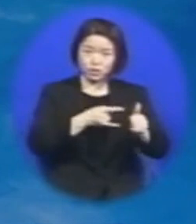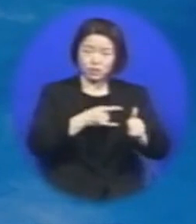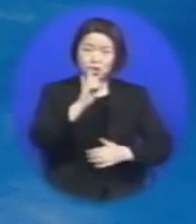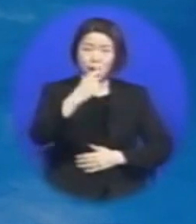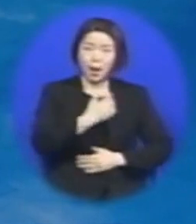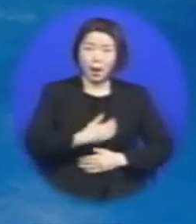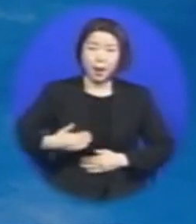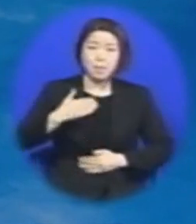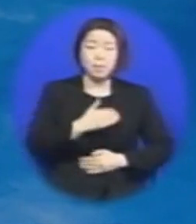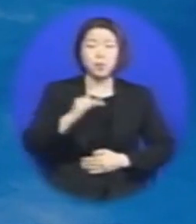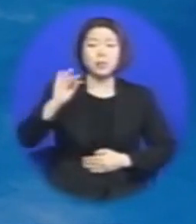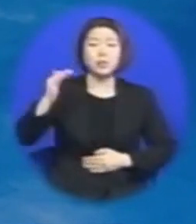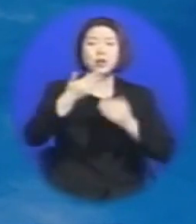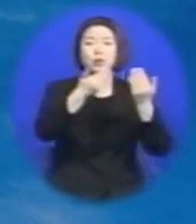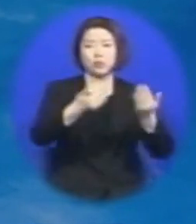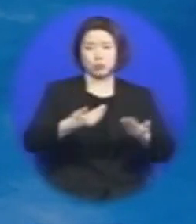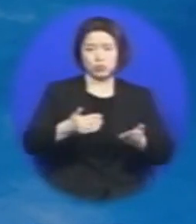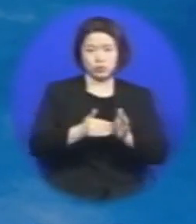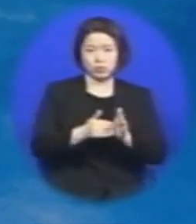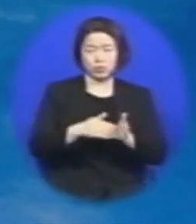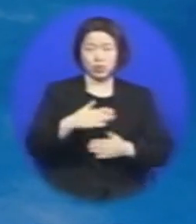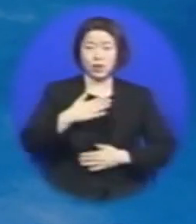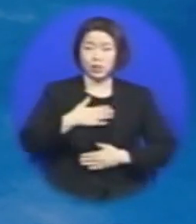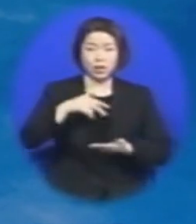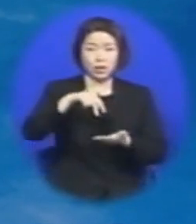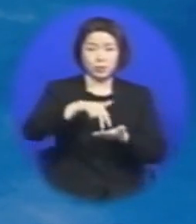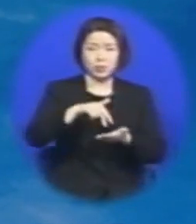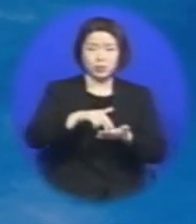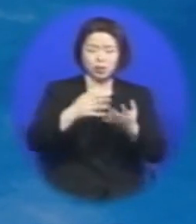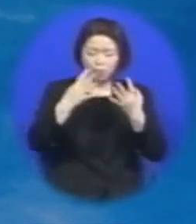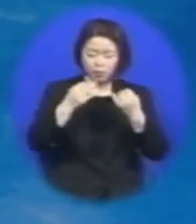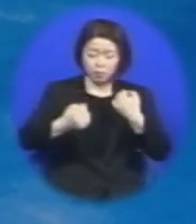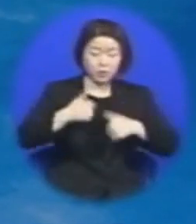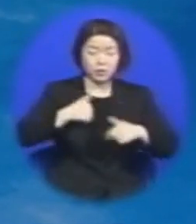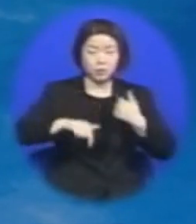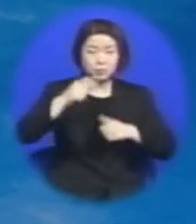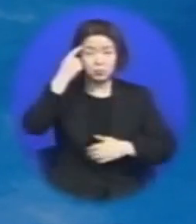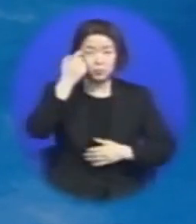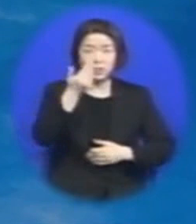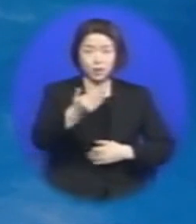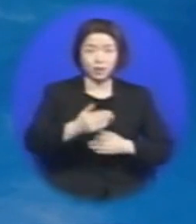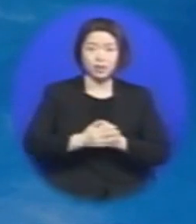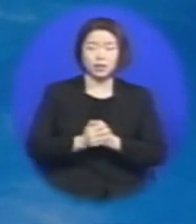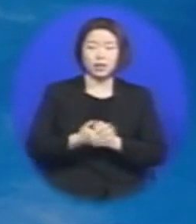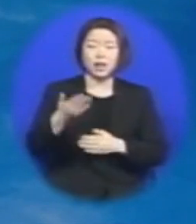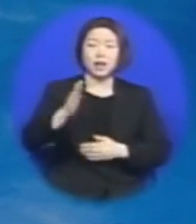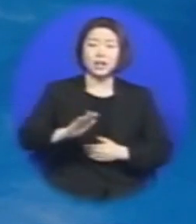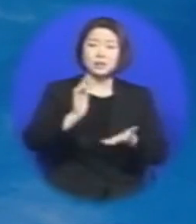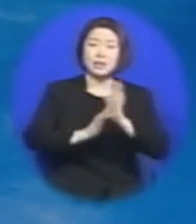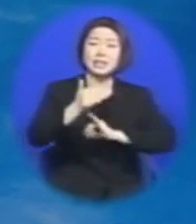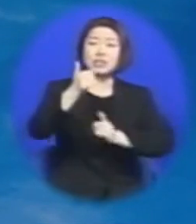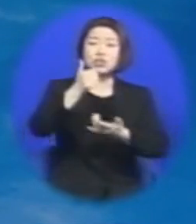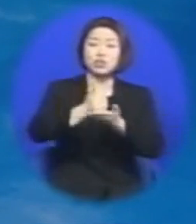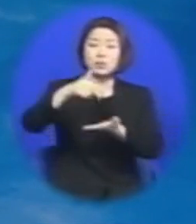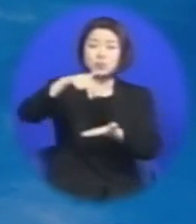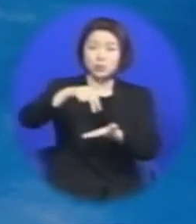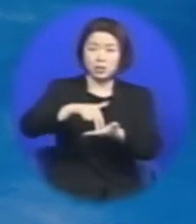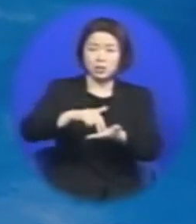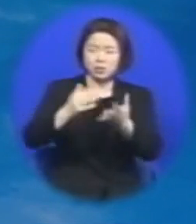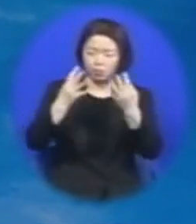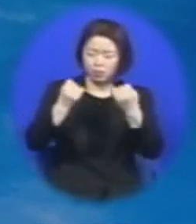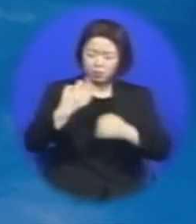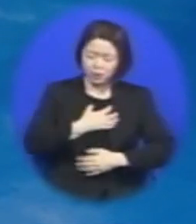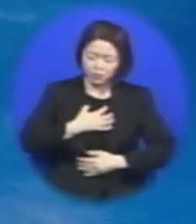몸이 되어 주셨다 나로서는 얼마나 기쁜 일입니까 그러나 예수님의 입장에서는 얼마나